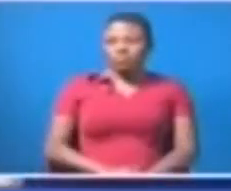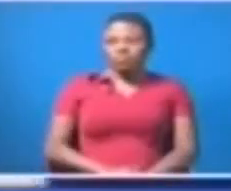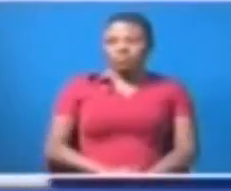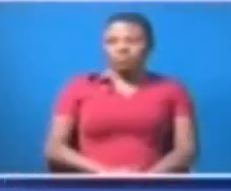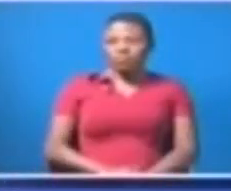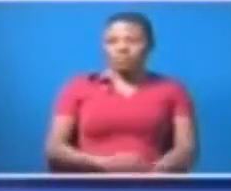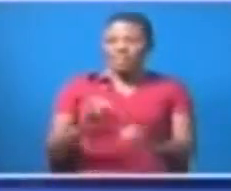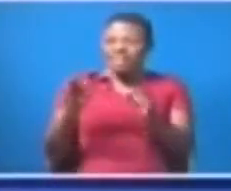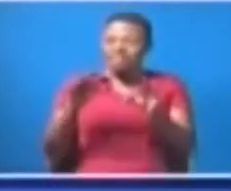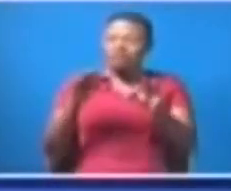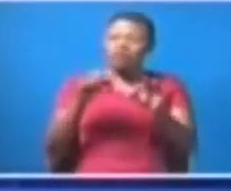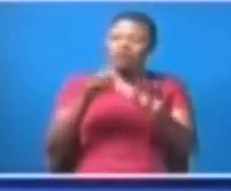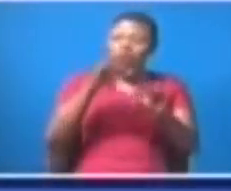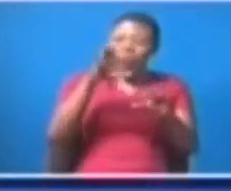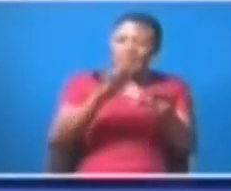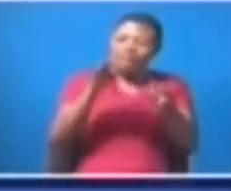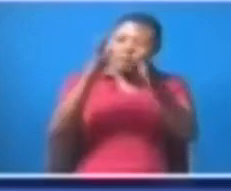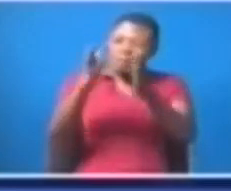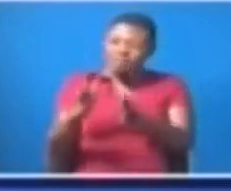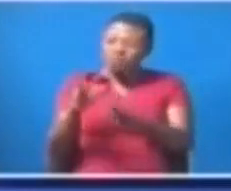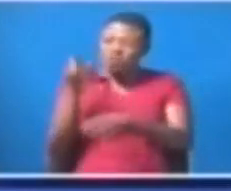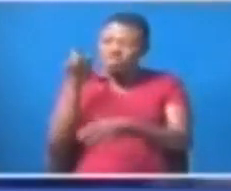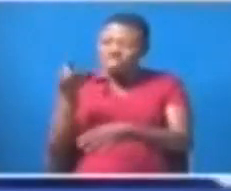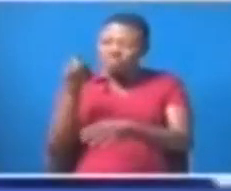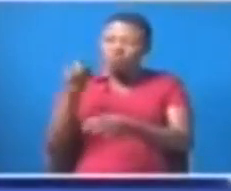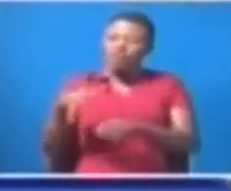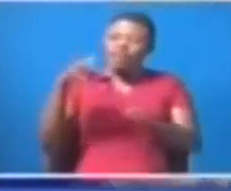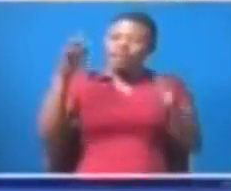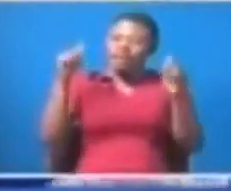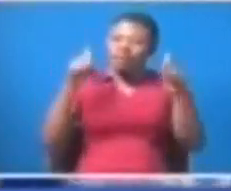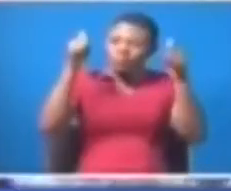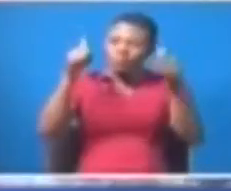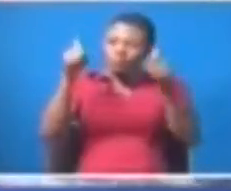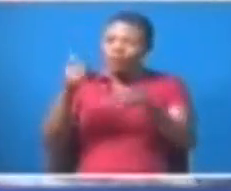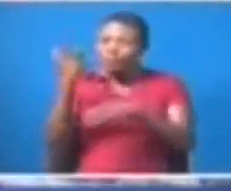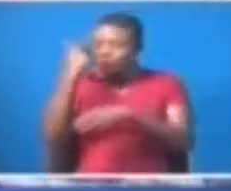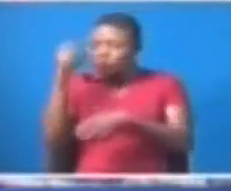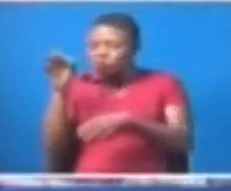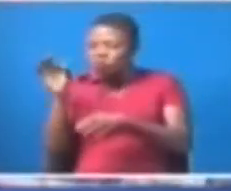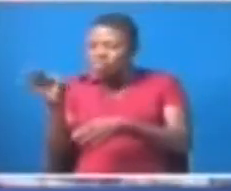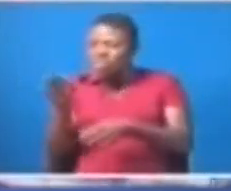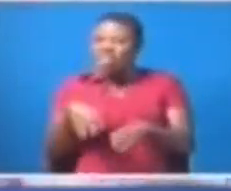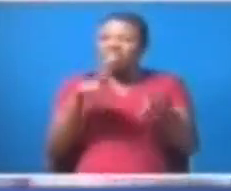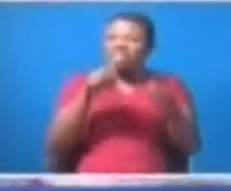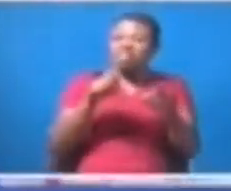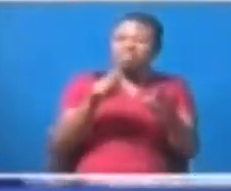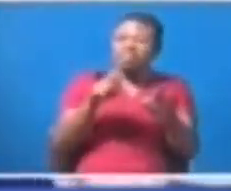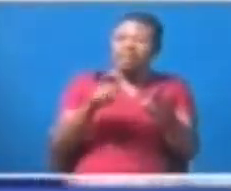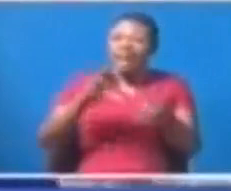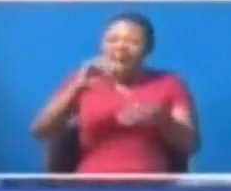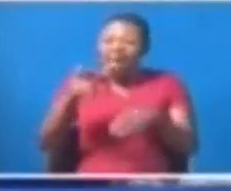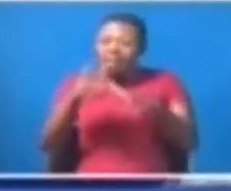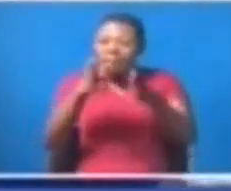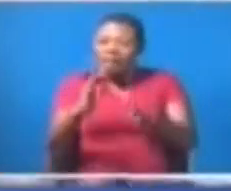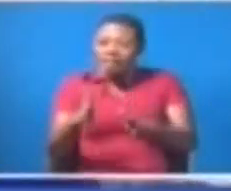Ukishika mtu fulani unasema huyu achunguzwe kwa jambo fulani, huyu achunguzwe kwa jambo fulani, mwingine